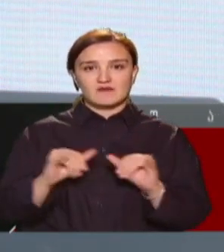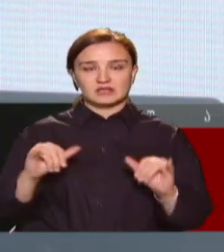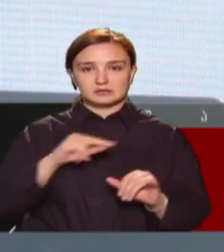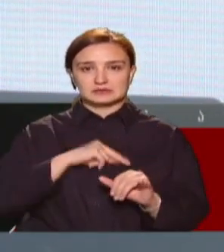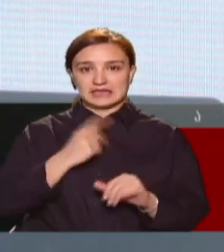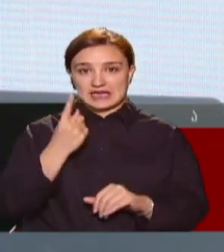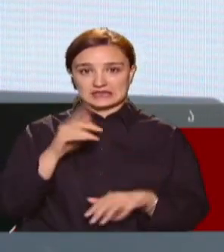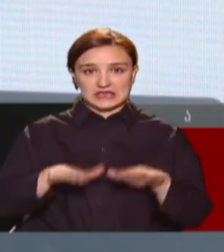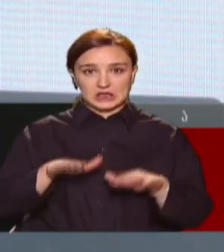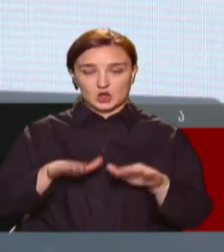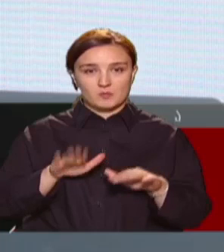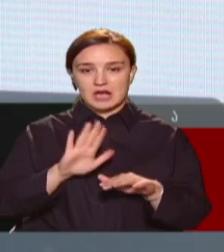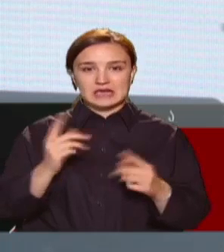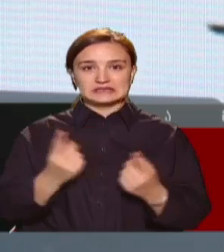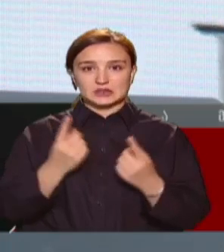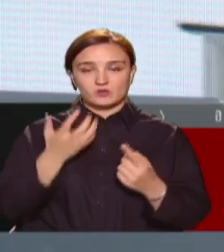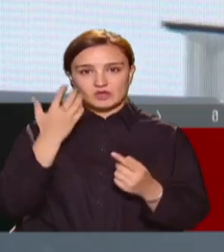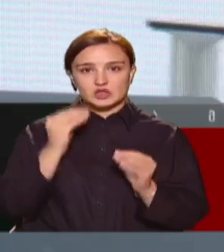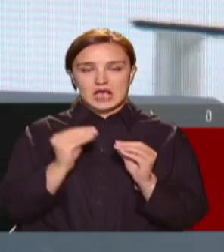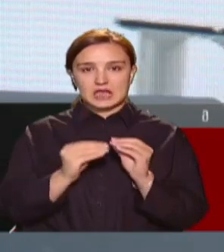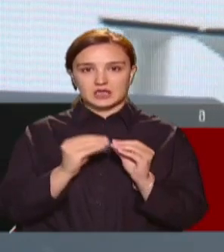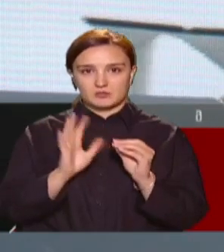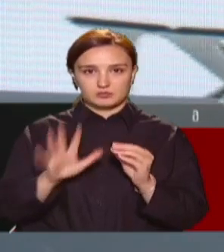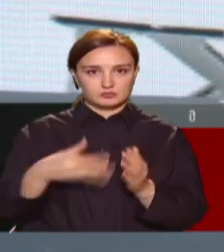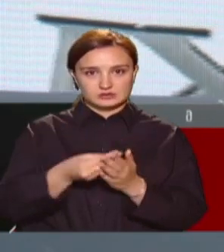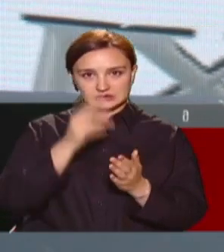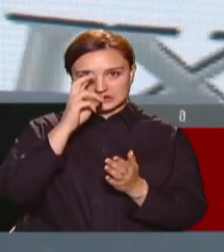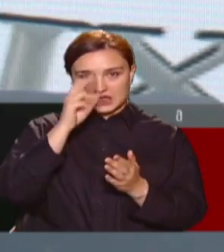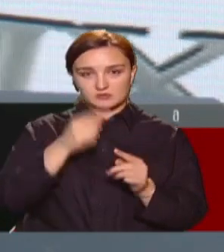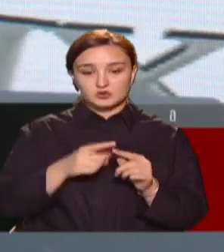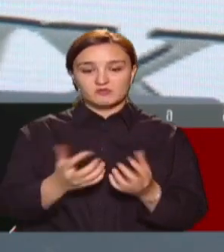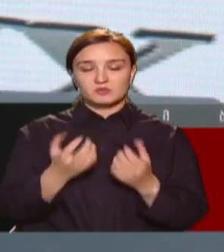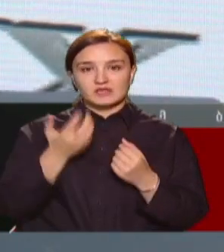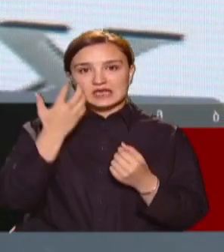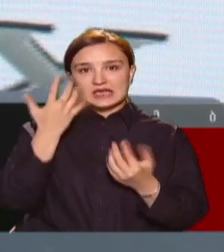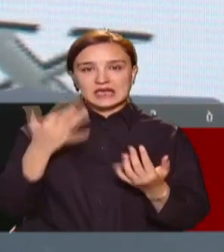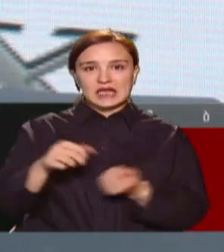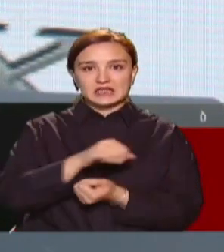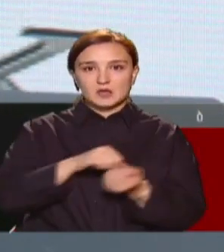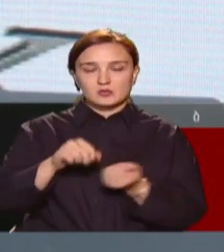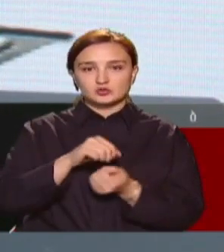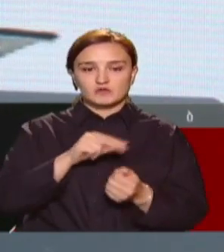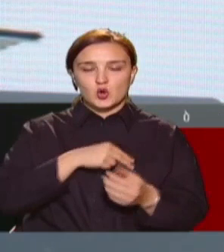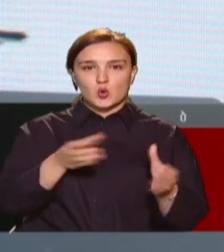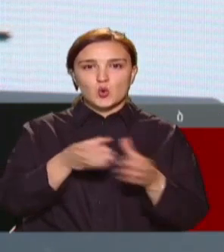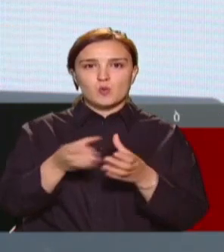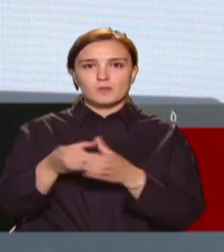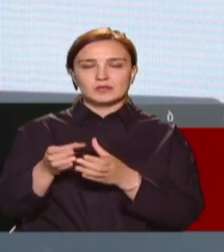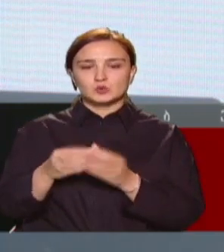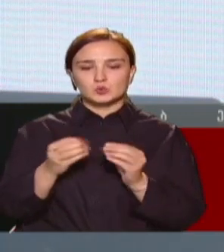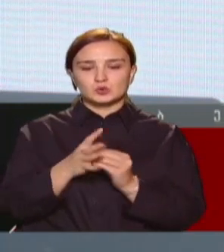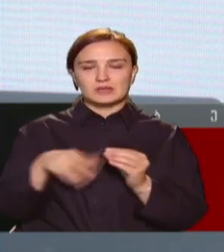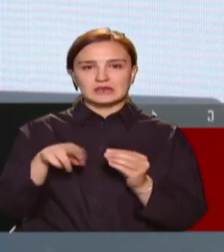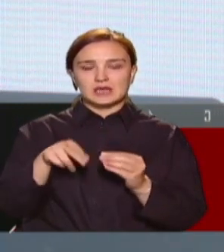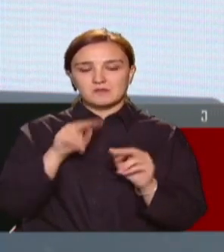1 კილოგრამ არასტანდარტულ ვაშლში 10 თეთრს გადაიხდის. სუბსიდიას მიიღებენ ხილის გადამამუშავებელი ის კომპანიები, რომლებიც 15